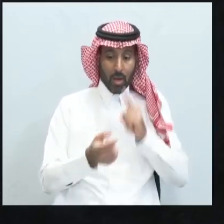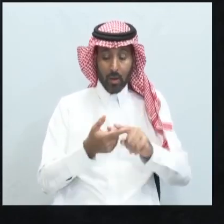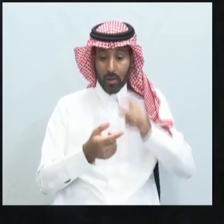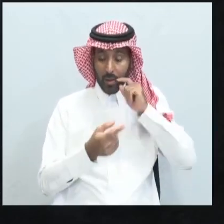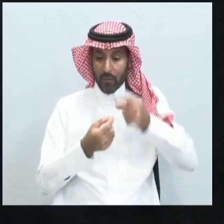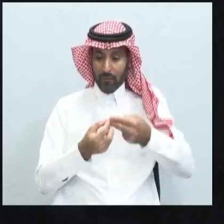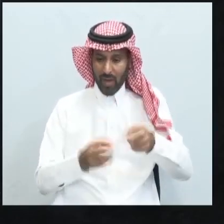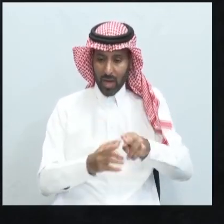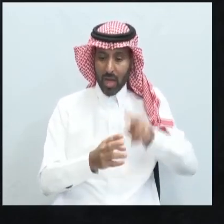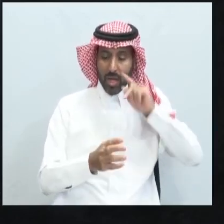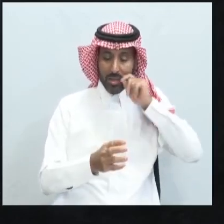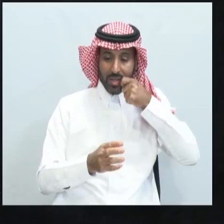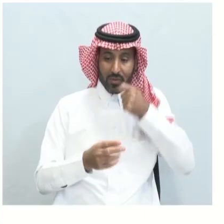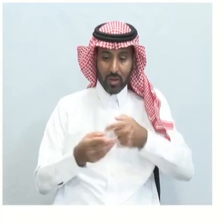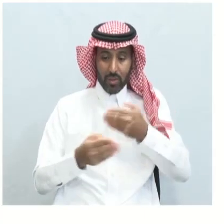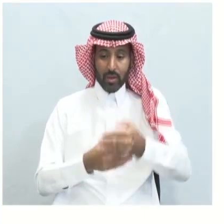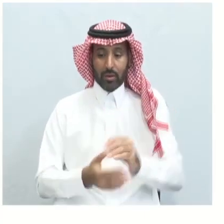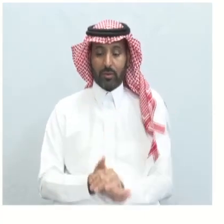التشفير لهذه